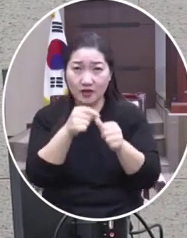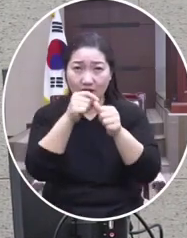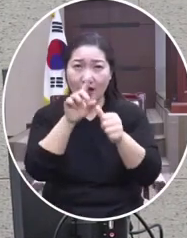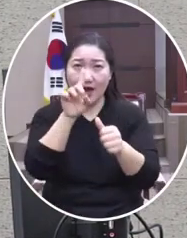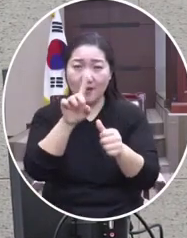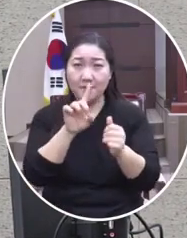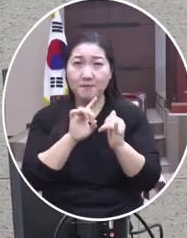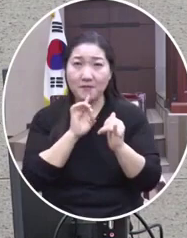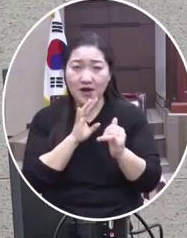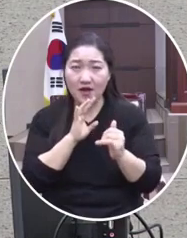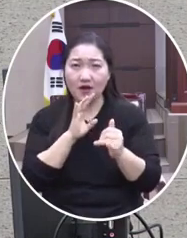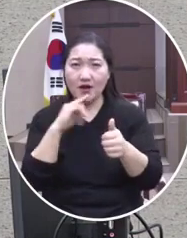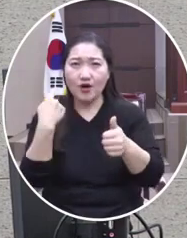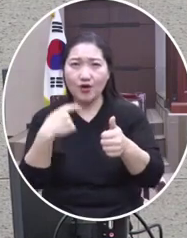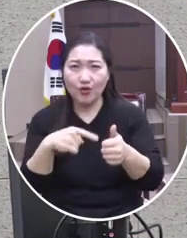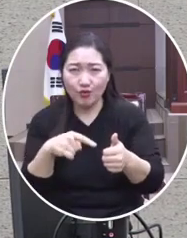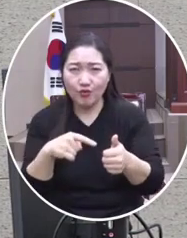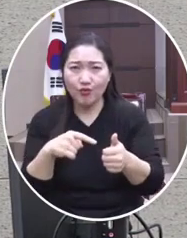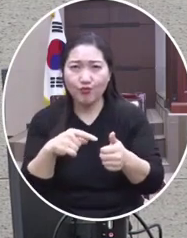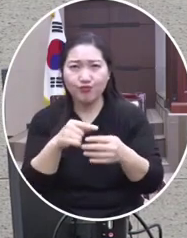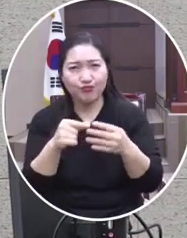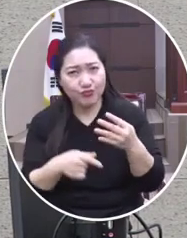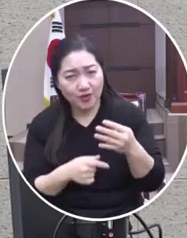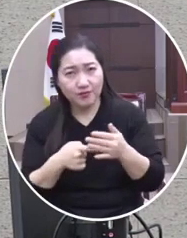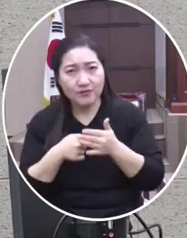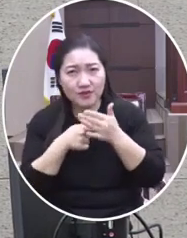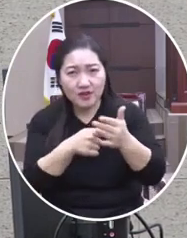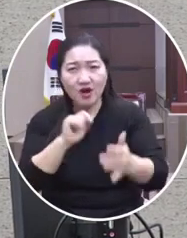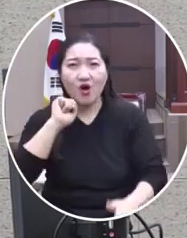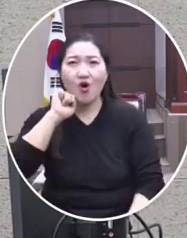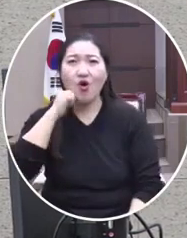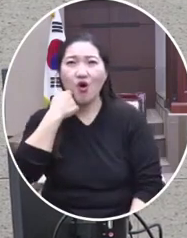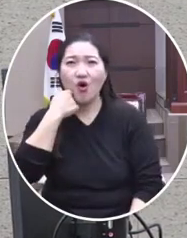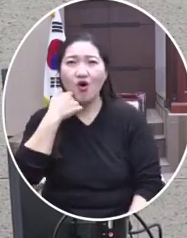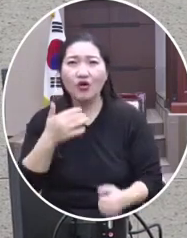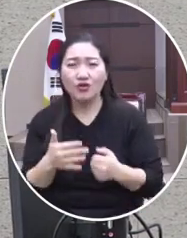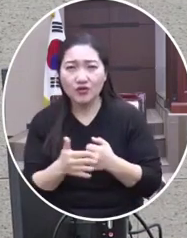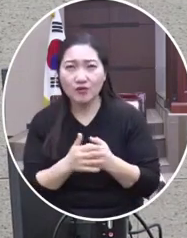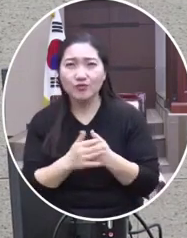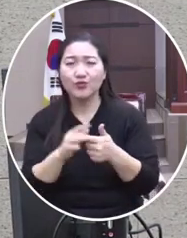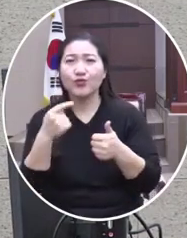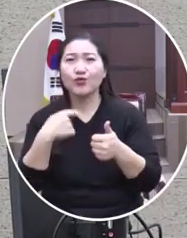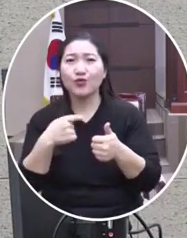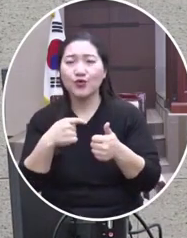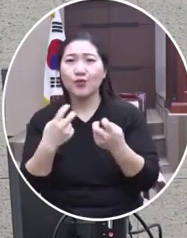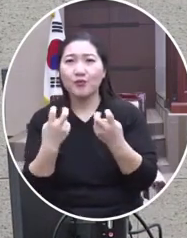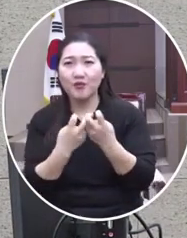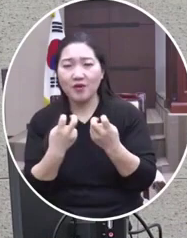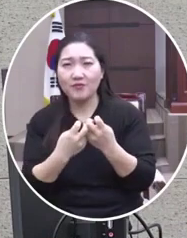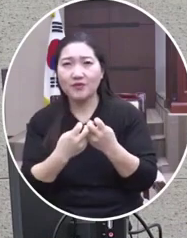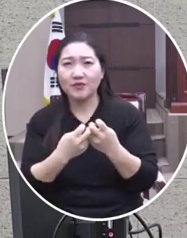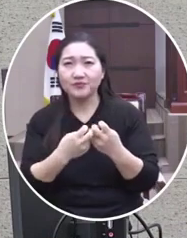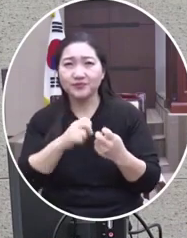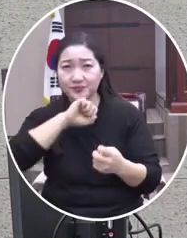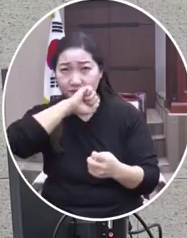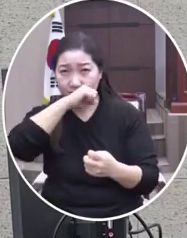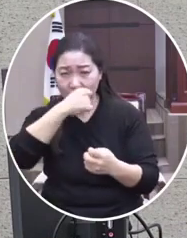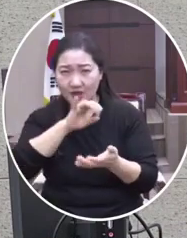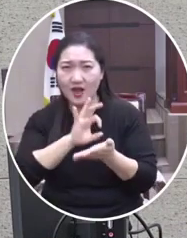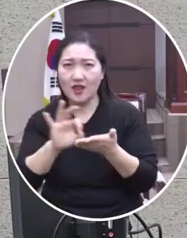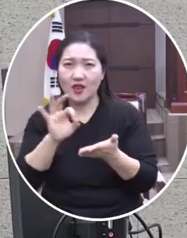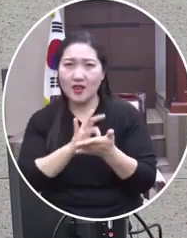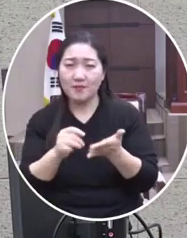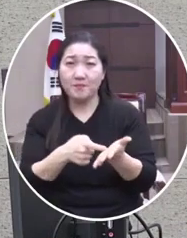사람만을 위한 교육은 진행하기 어렵습니다 비효율적 교육 방식과 예산 낭비 요소를